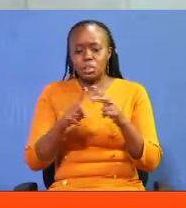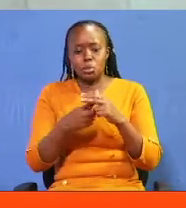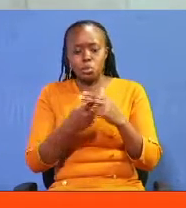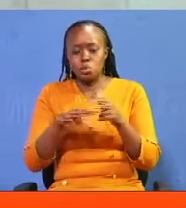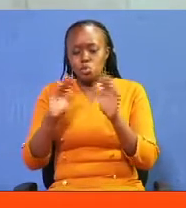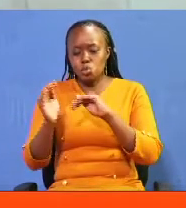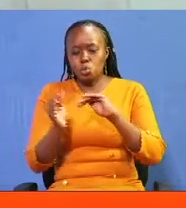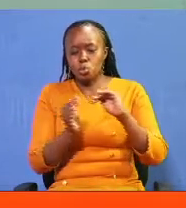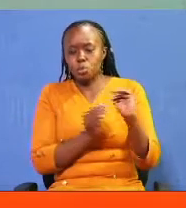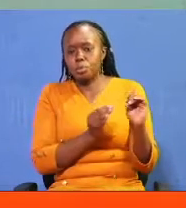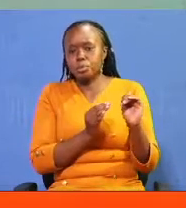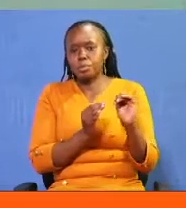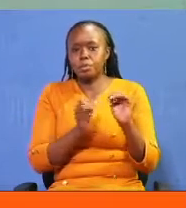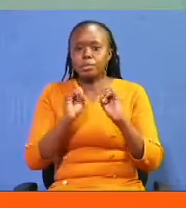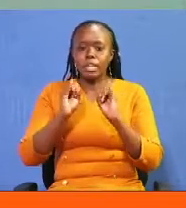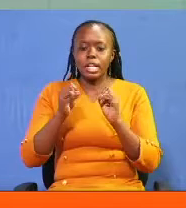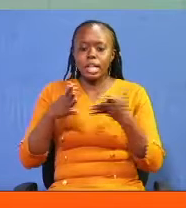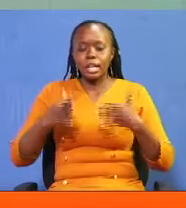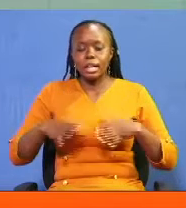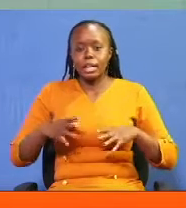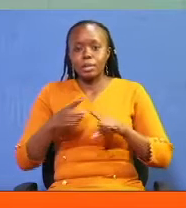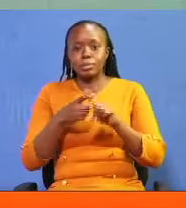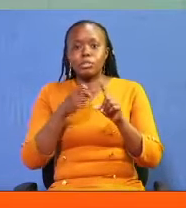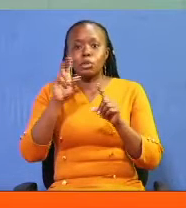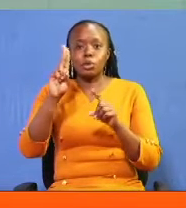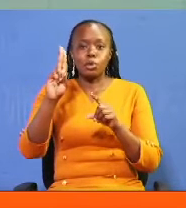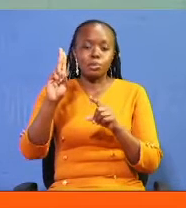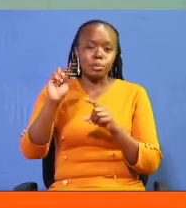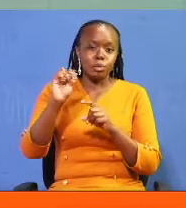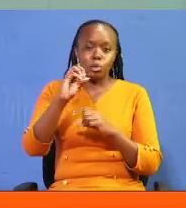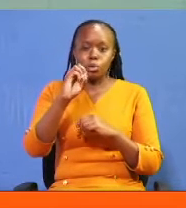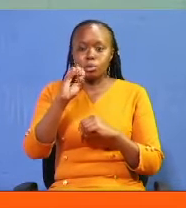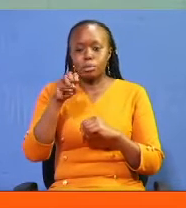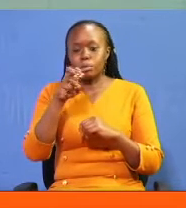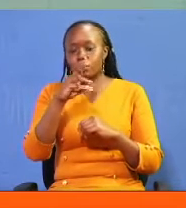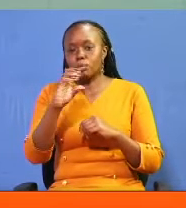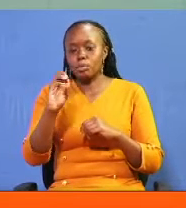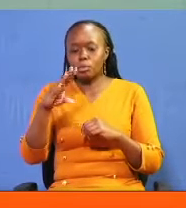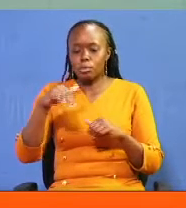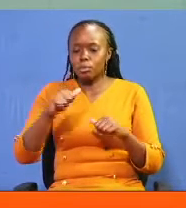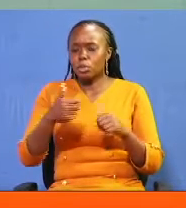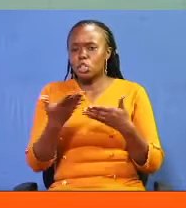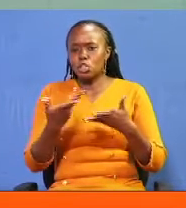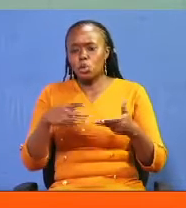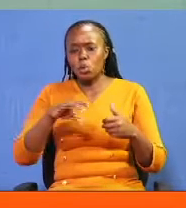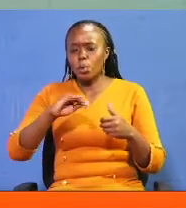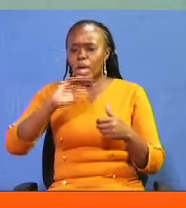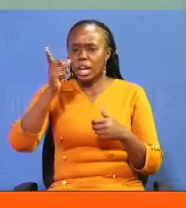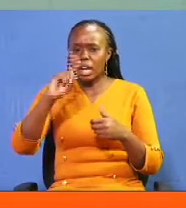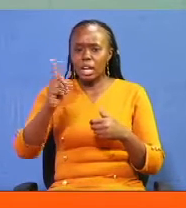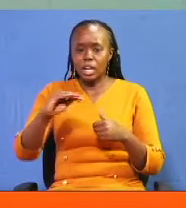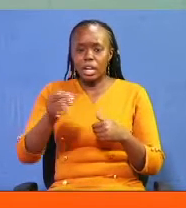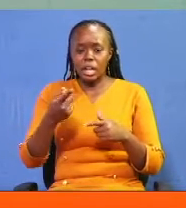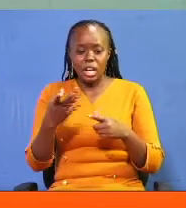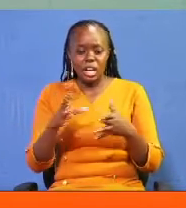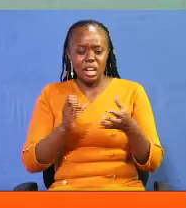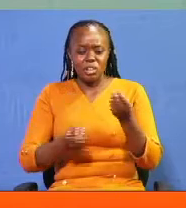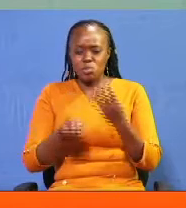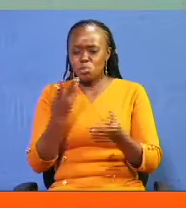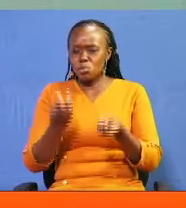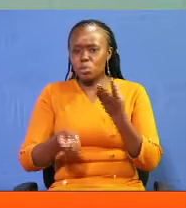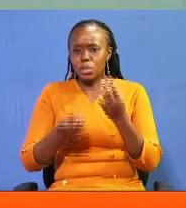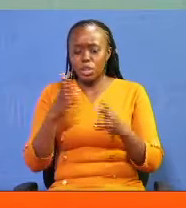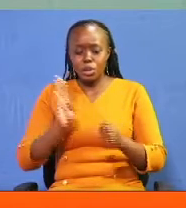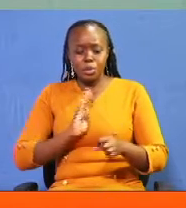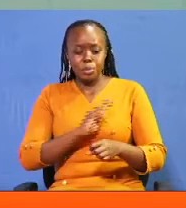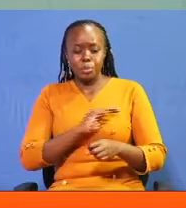ya habari na taarifa kuwa wakazi wa Umoja tu jijini Nairobi waliandamana na kuwasha moto kando ya barabara kupinga ubomoaji wa biashara